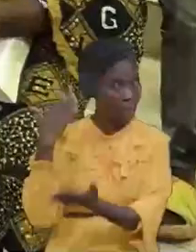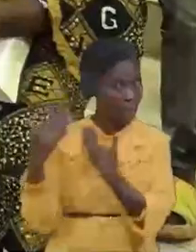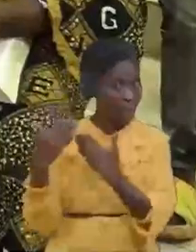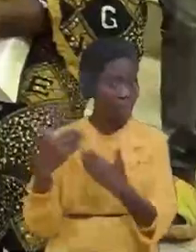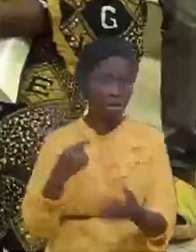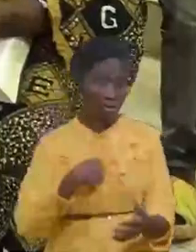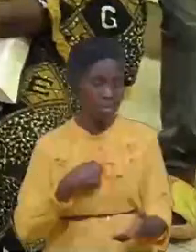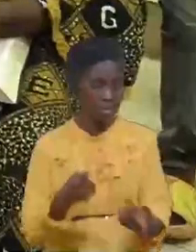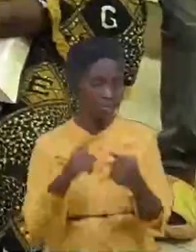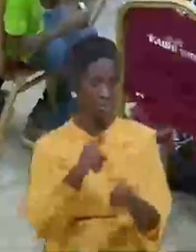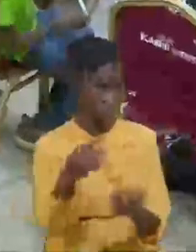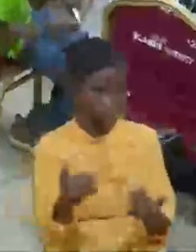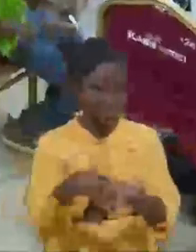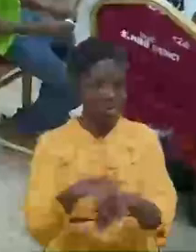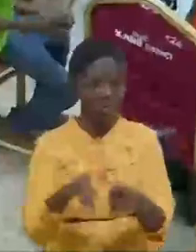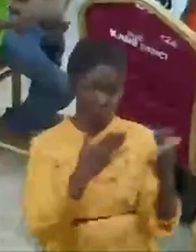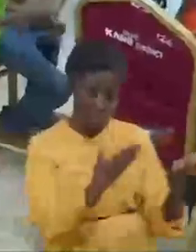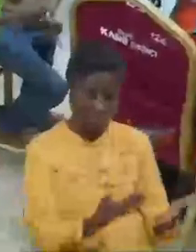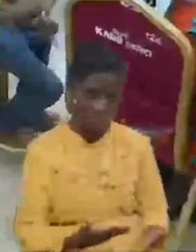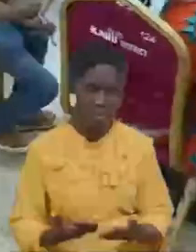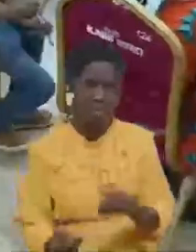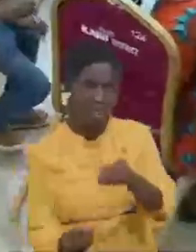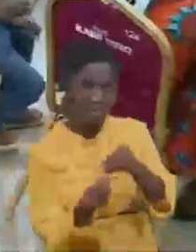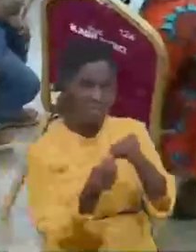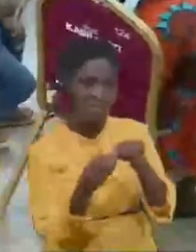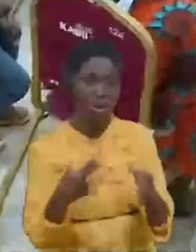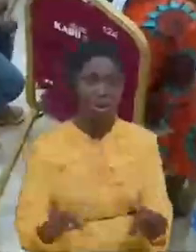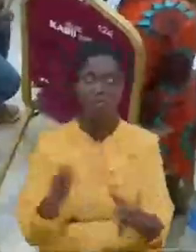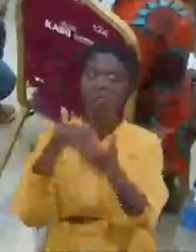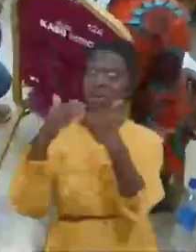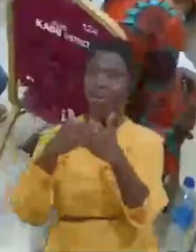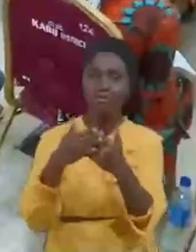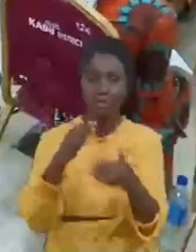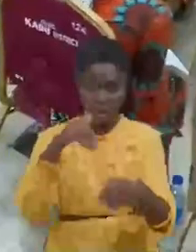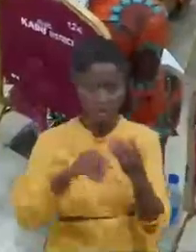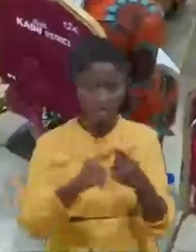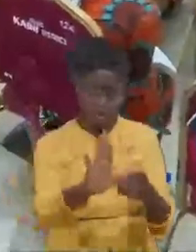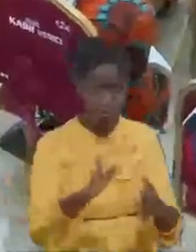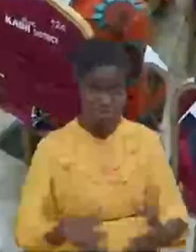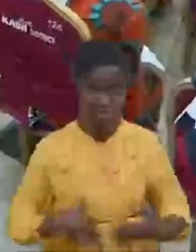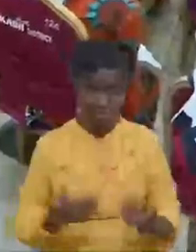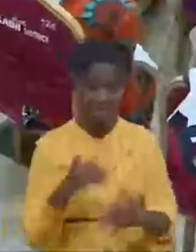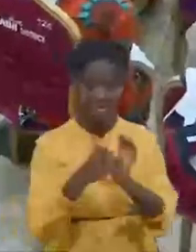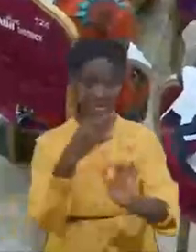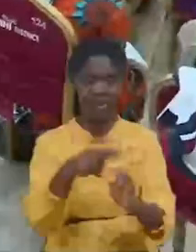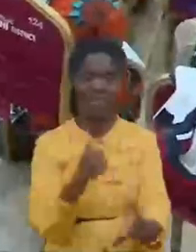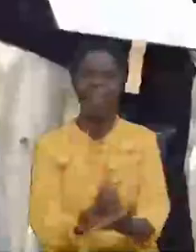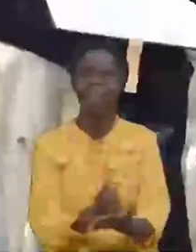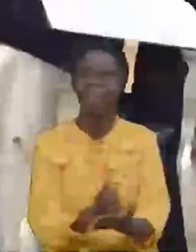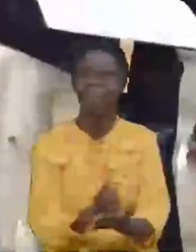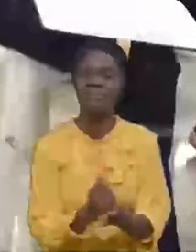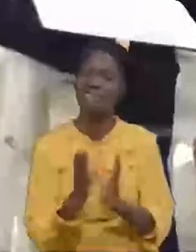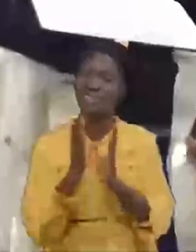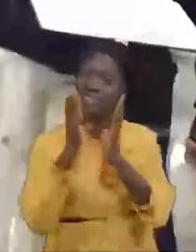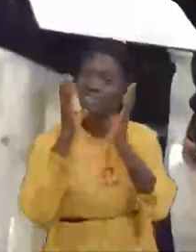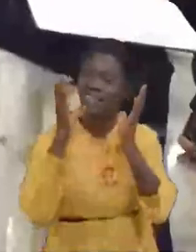je viens à vous ce soir pour vous apporter l'addition du ciel à votre vie. Que quelqu'un m'aide à